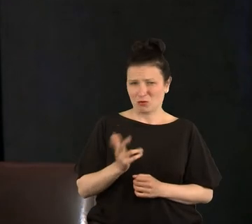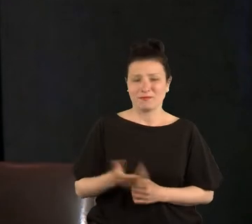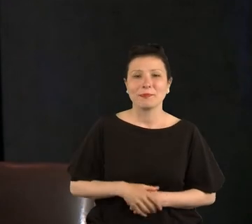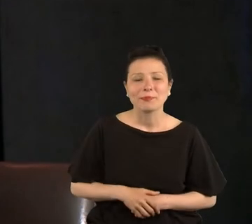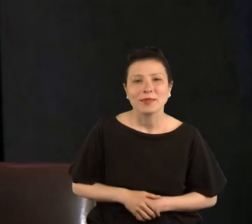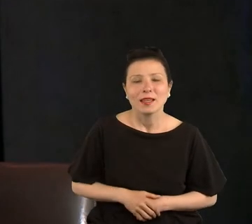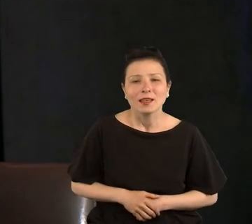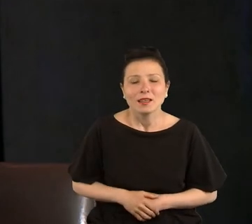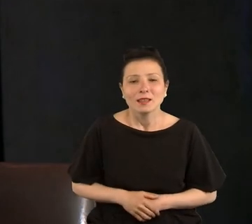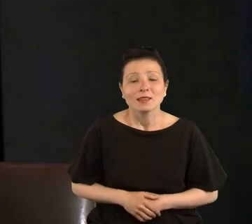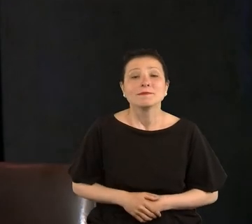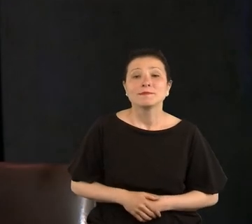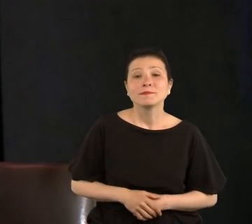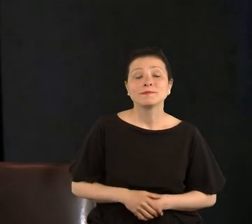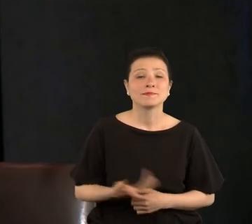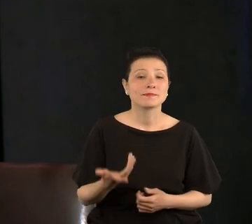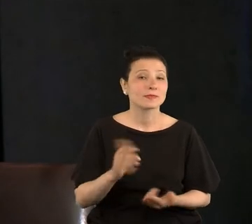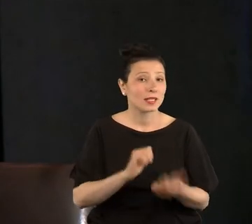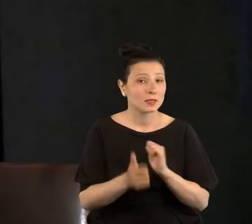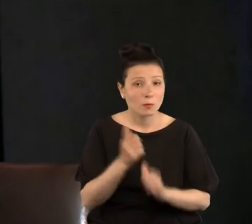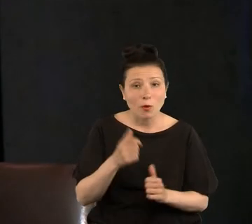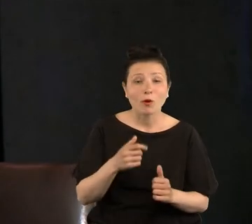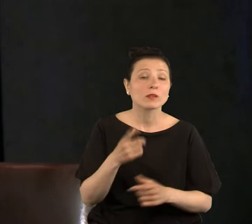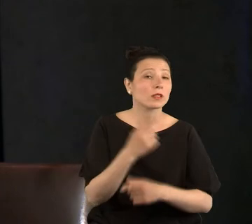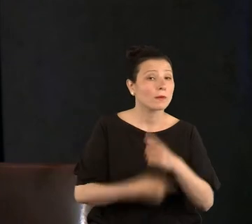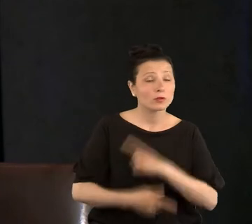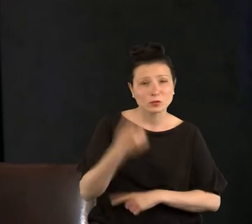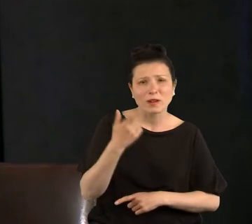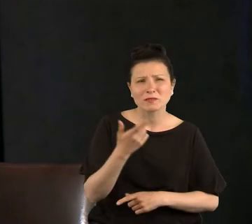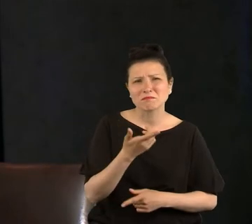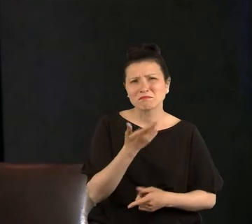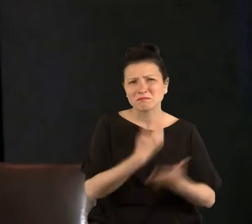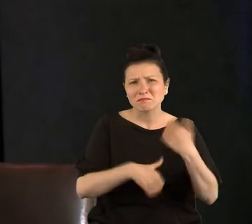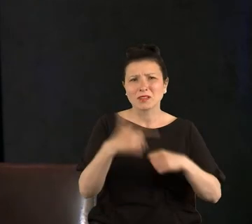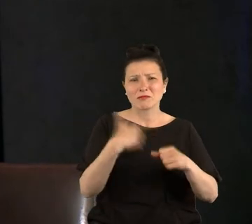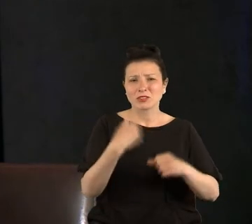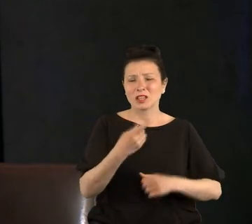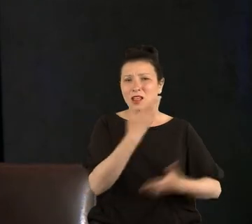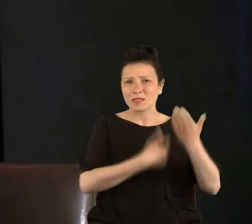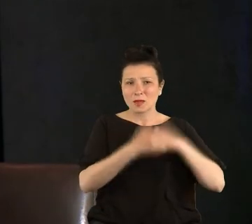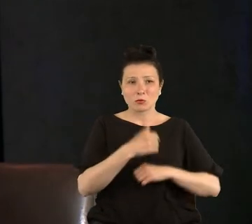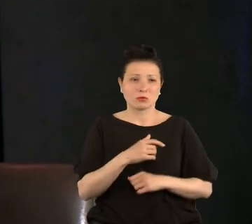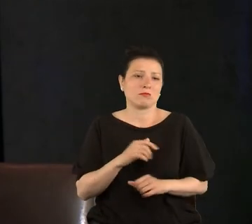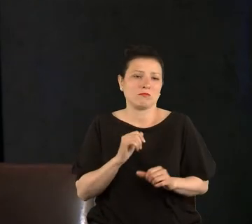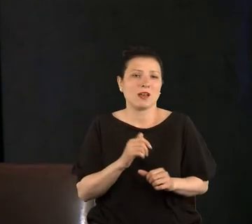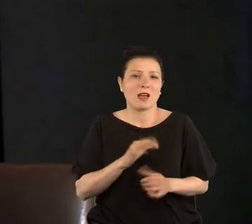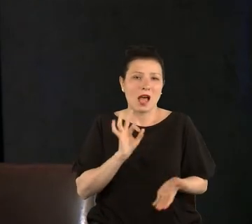paralimpijski 20 lat temu, bo o tym sporcie mniej więcej z Tomkiem, to takie lata, kiedy my bardziej byliśmy gdzieś tam na